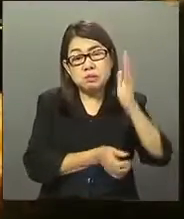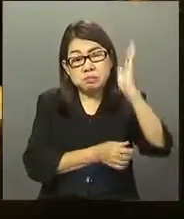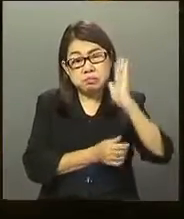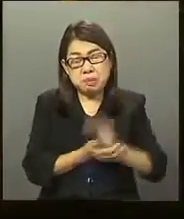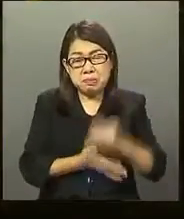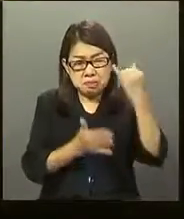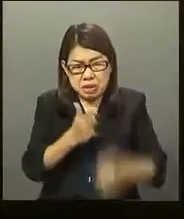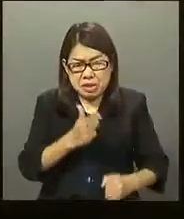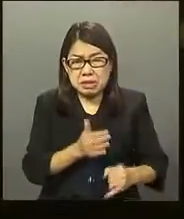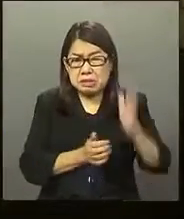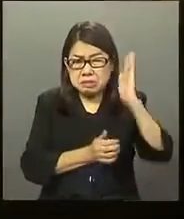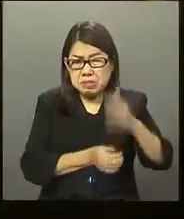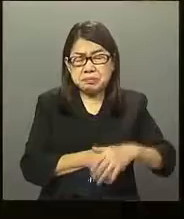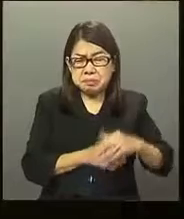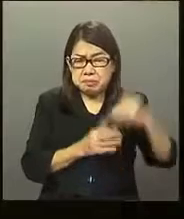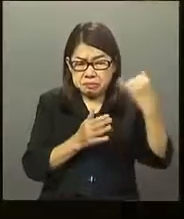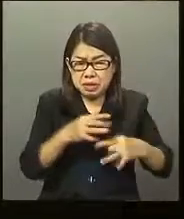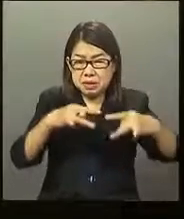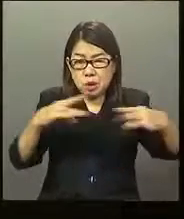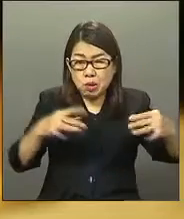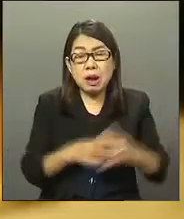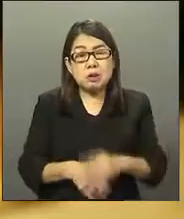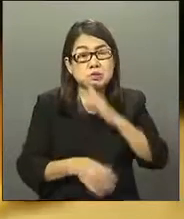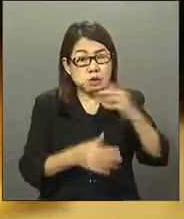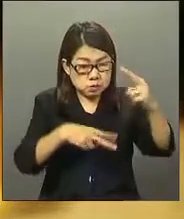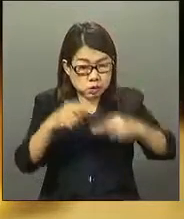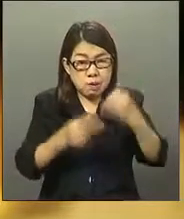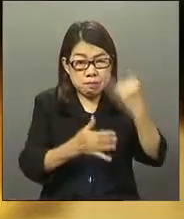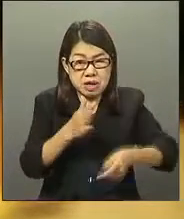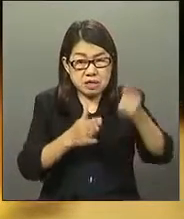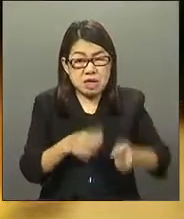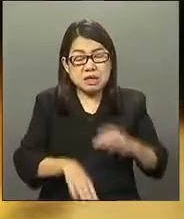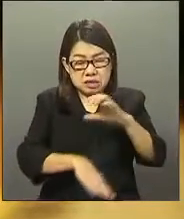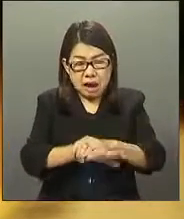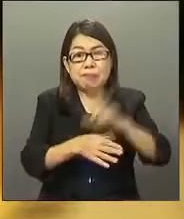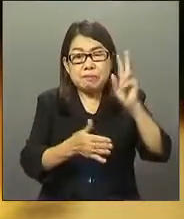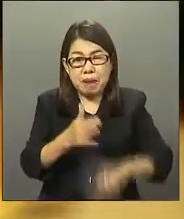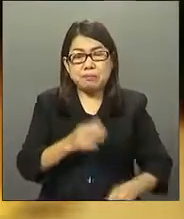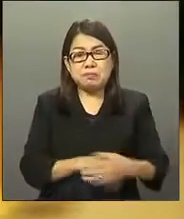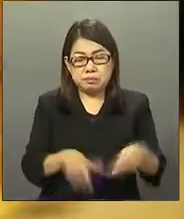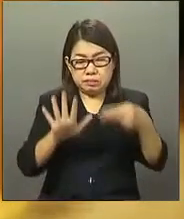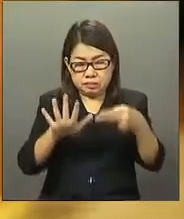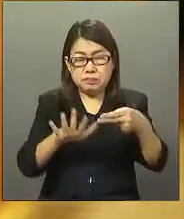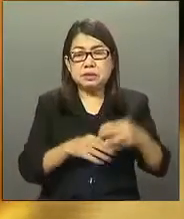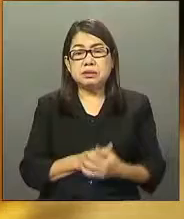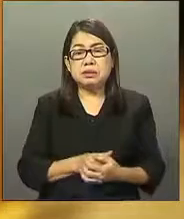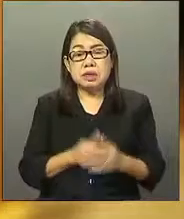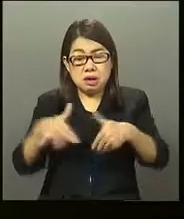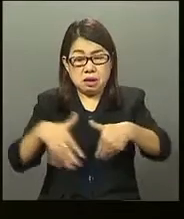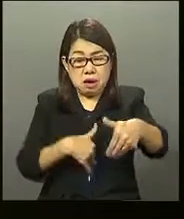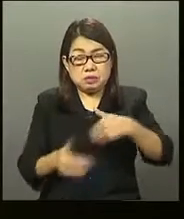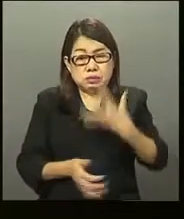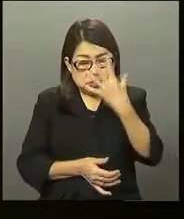คุกไม่เกิน6เดือนปรับไม่เกิน 50,000 บาทหรือทั้งจำทั้งปรับโดยผู้บริโภคสามารถฟ้องดำเนินคดีทางแพ่งต่อ